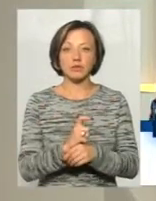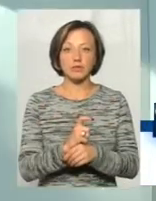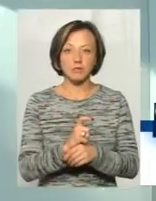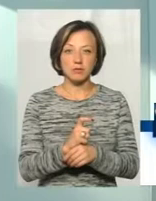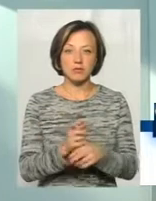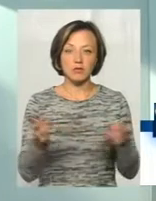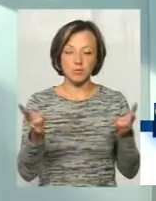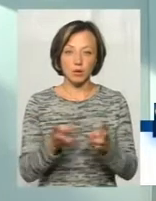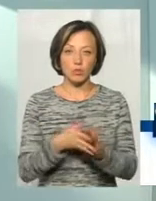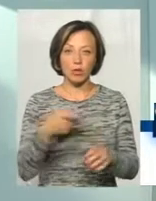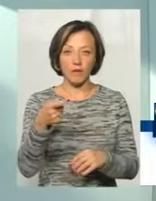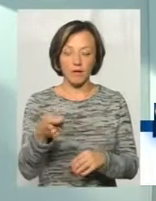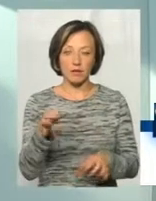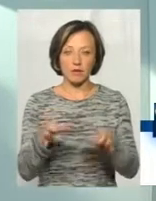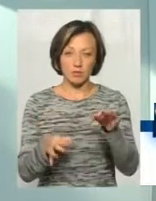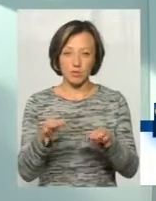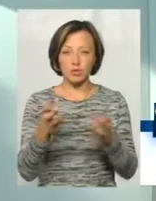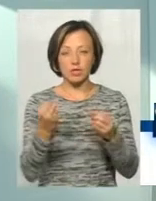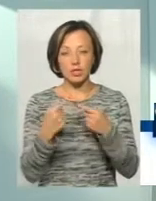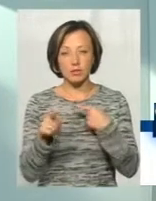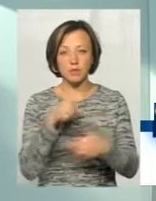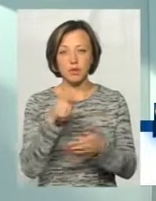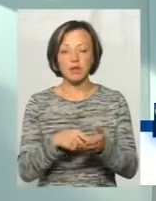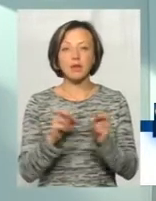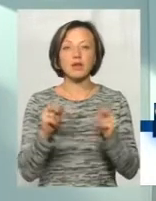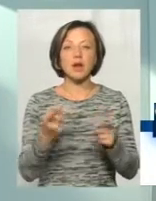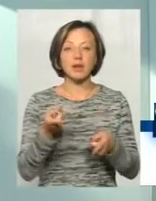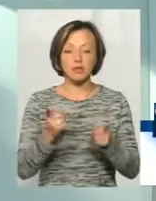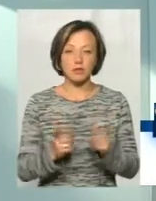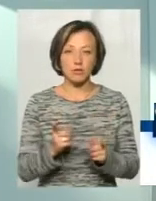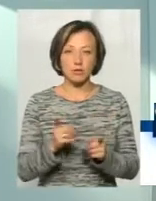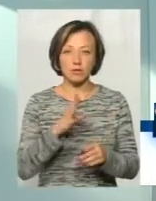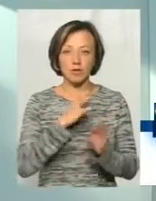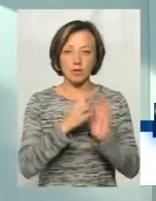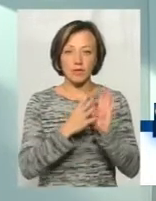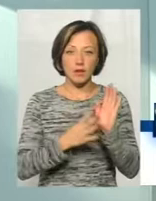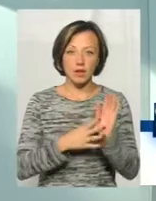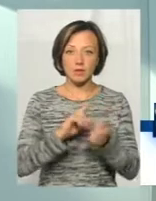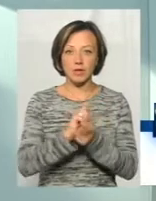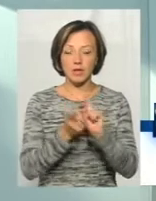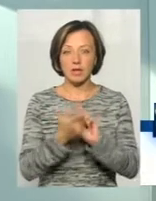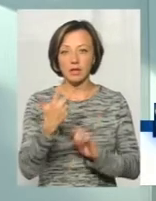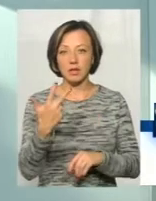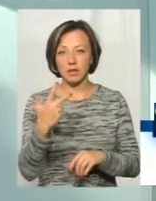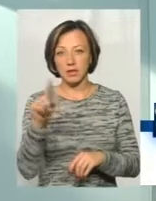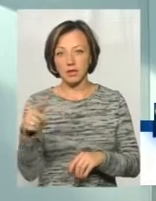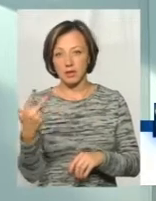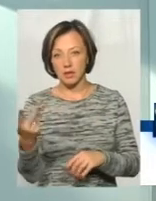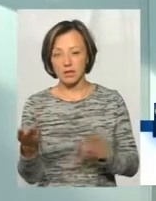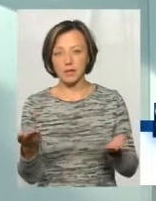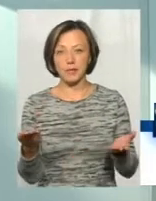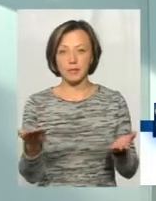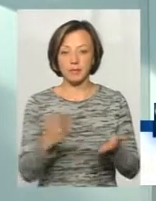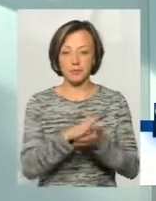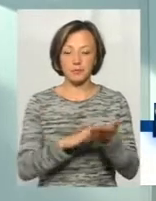Тому необхідно подавати. Ну, тут ще інше питання, яким чином дійсно було 19, потім поміняли на 3 і